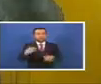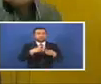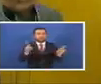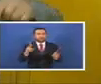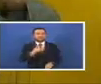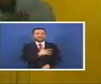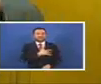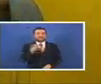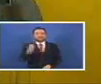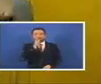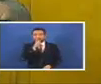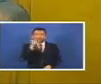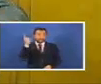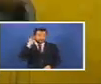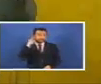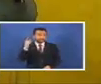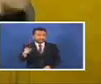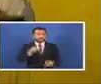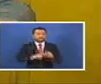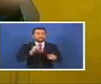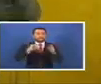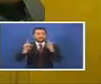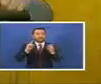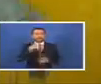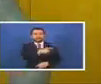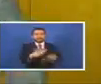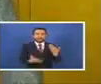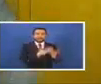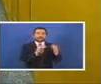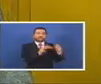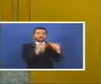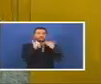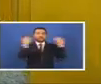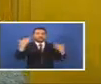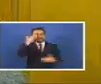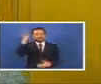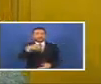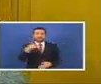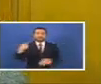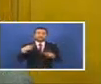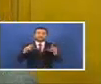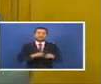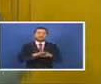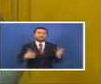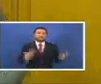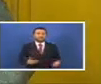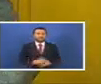bağımsız vicdanınızın sesini dinleyin. Yargı onuruna, yargıcı onuruna sahip çıkın, bu bize yeter.